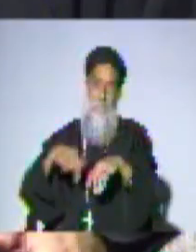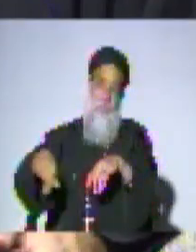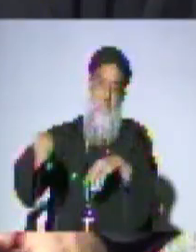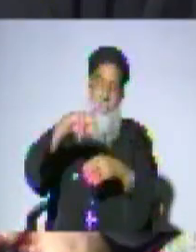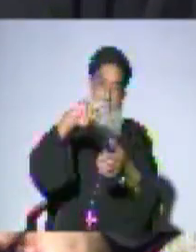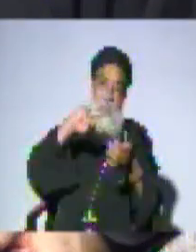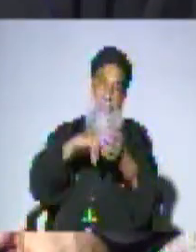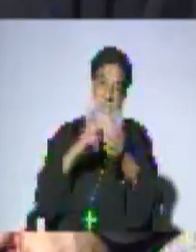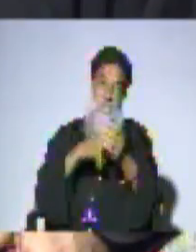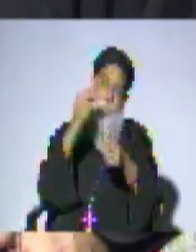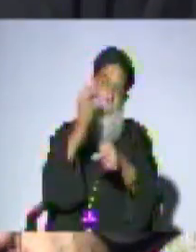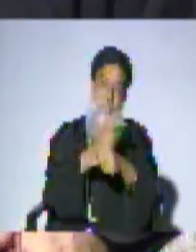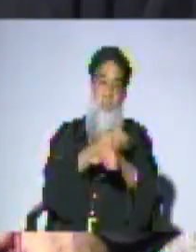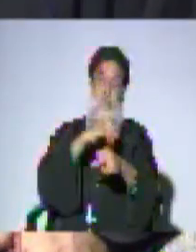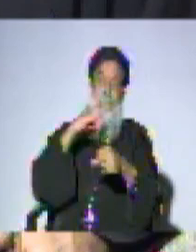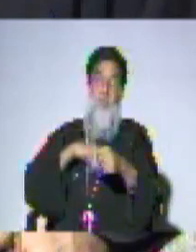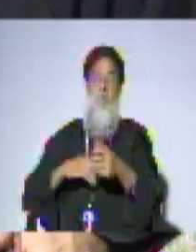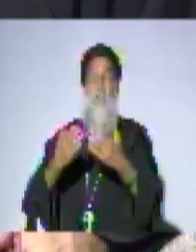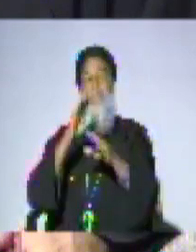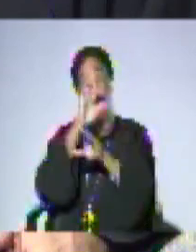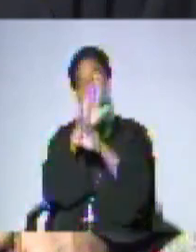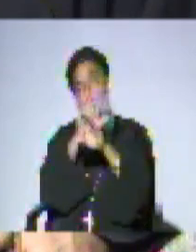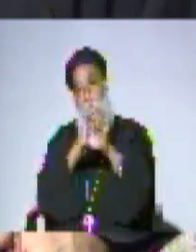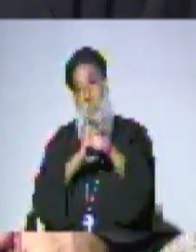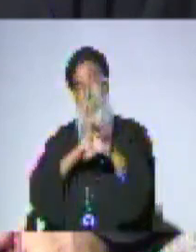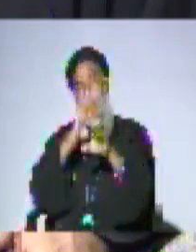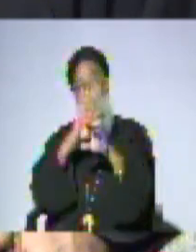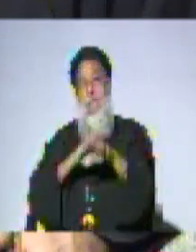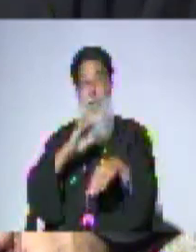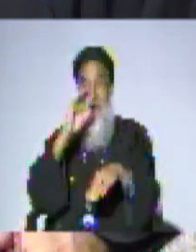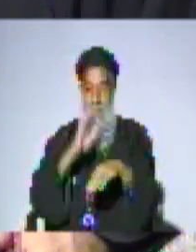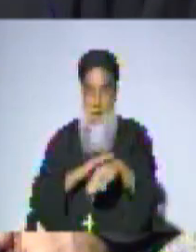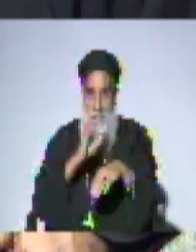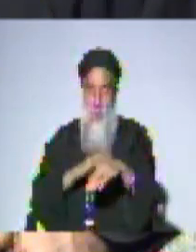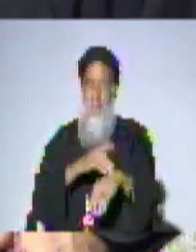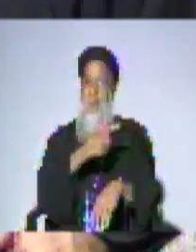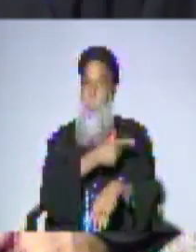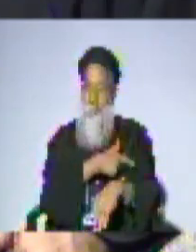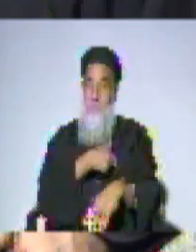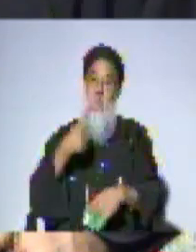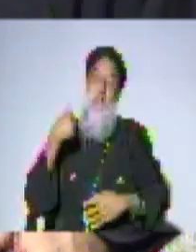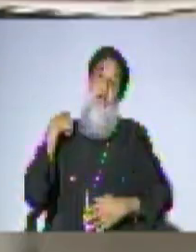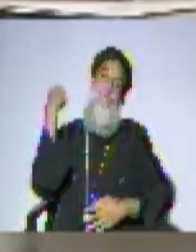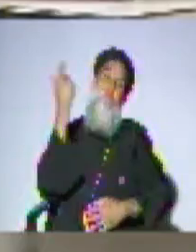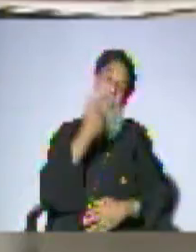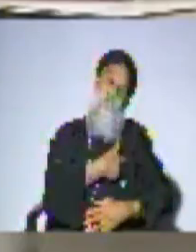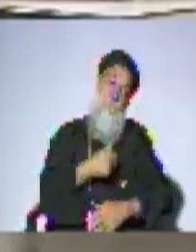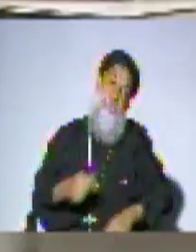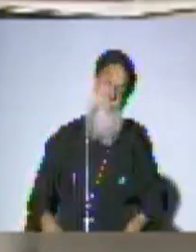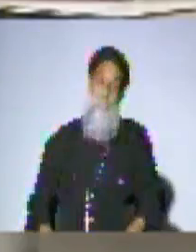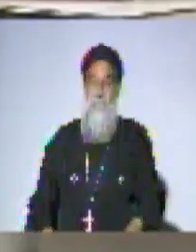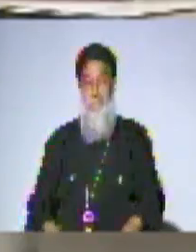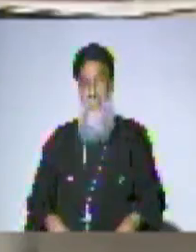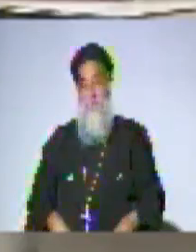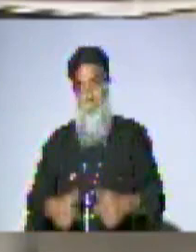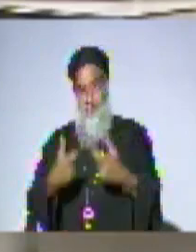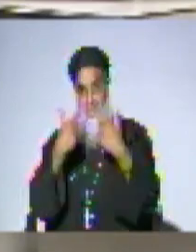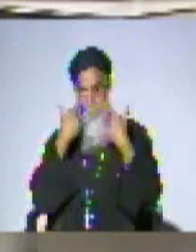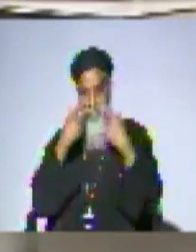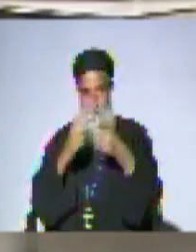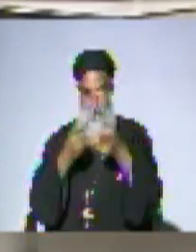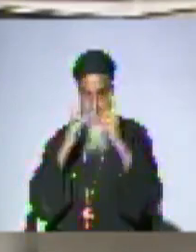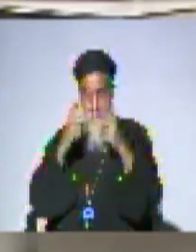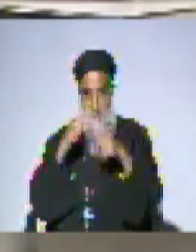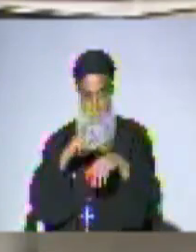للخطيه، بل اطلب اليك برأفاتك اعطيني ان اخدم اسمك القدوس. هنا تنويه جميل قوي